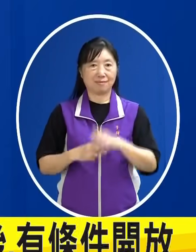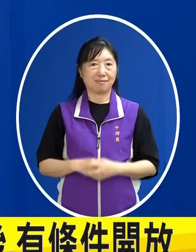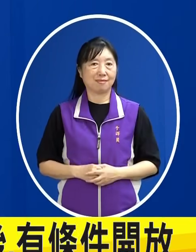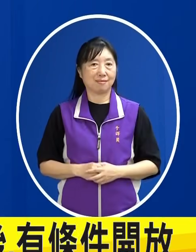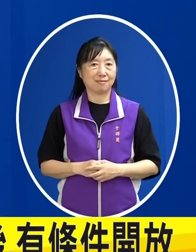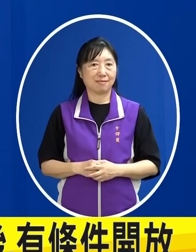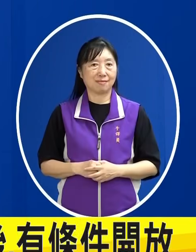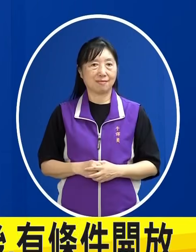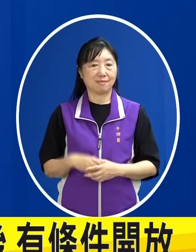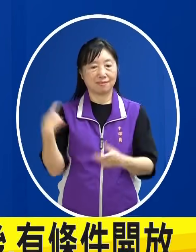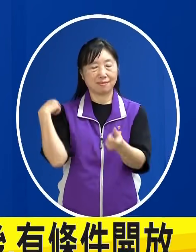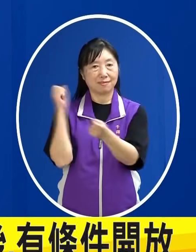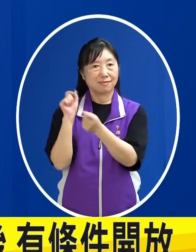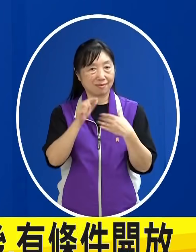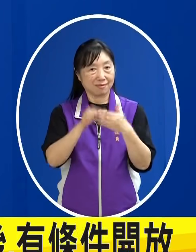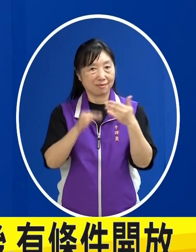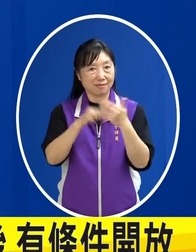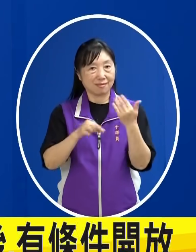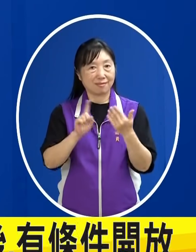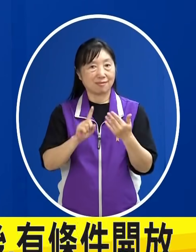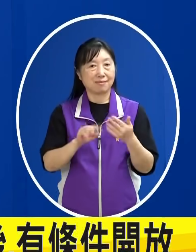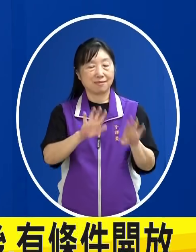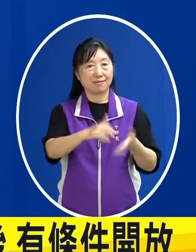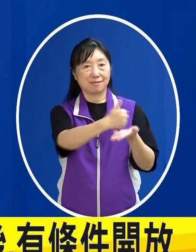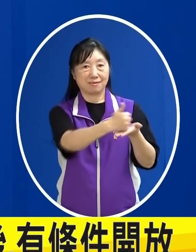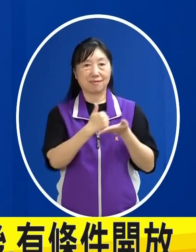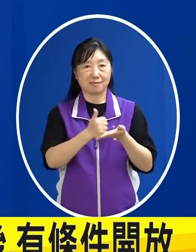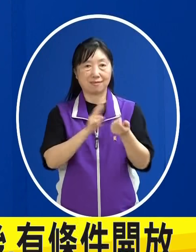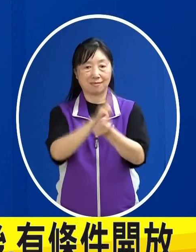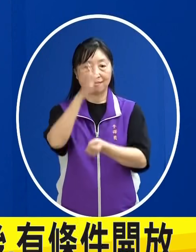进来交通部全管的，我们请林部长。